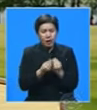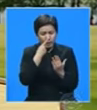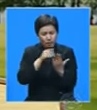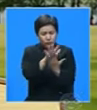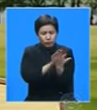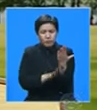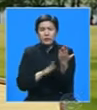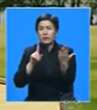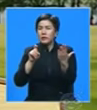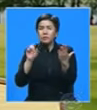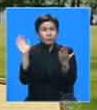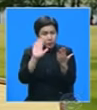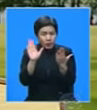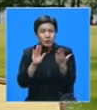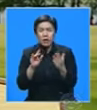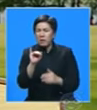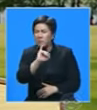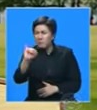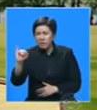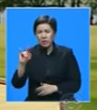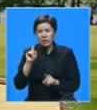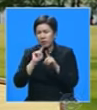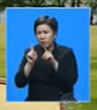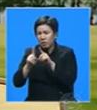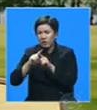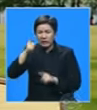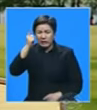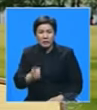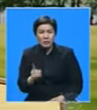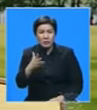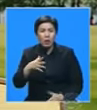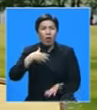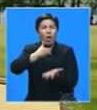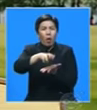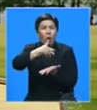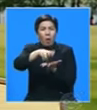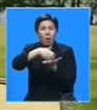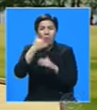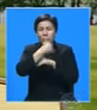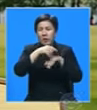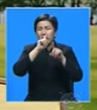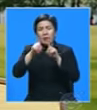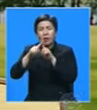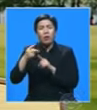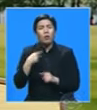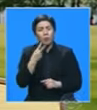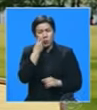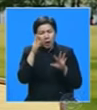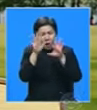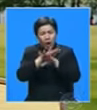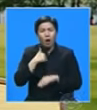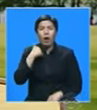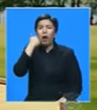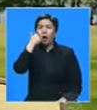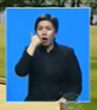ายอย่าเอาอะไรที่มันไม่ถูกต้องไม่ดีไม่จริงไปเล่าให้ชาวต่างประเทศเขาฟังหน้าอับอายเขานะครับ